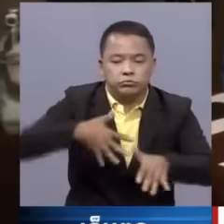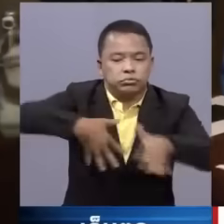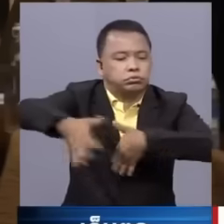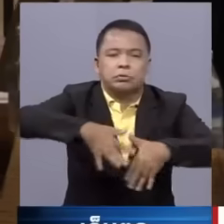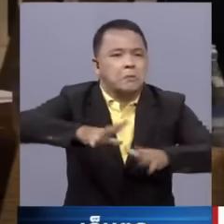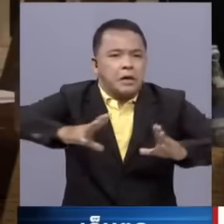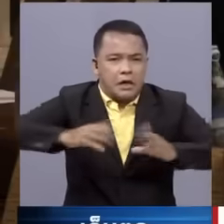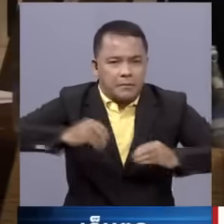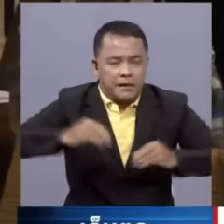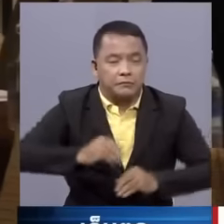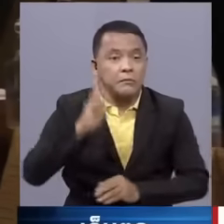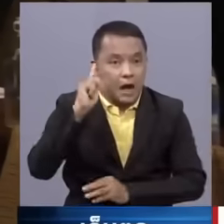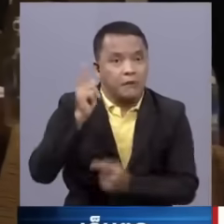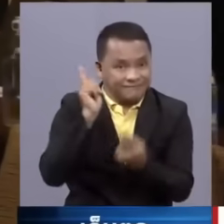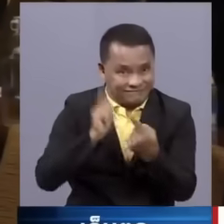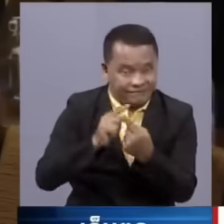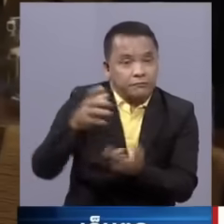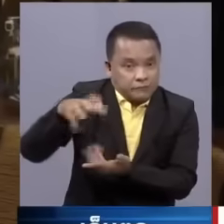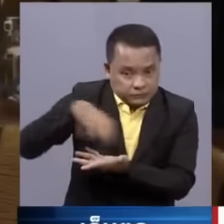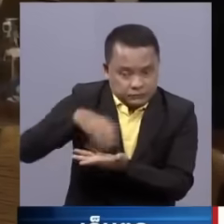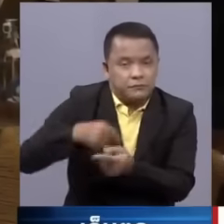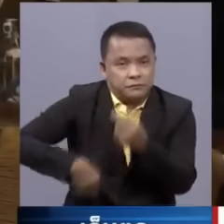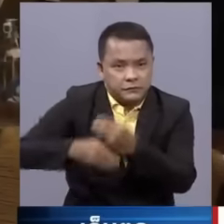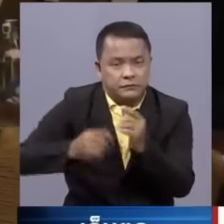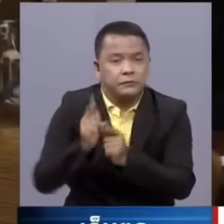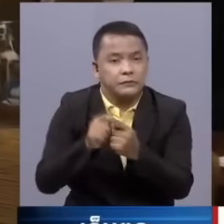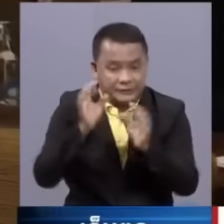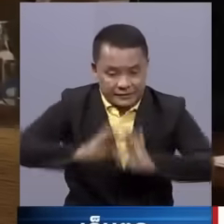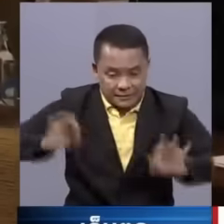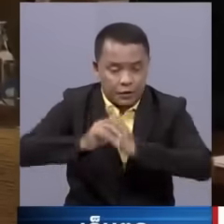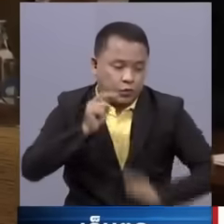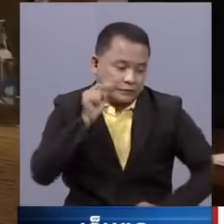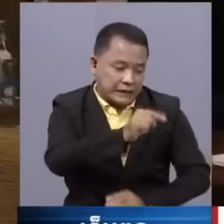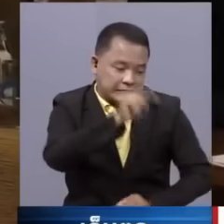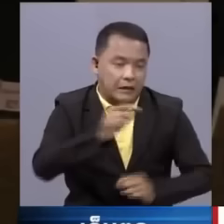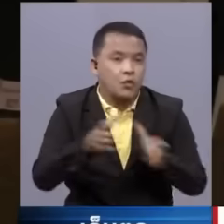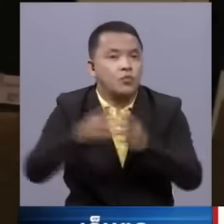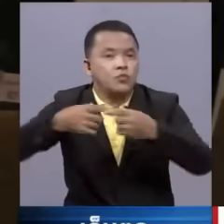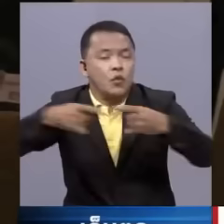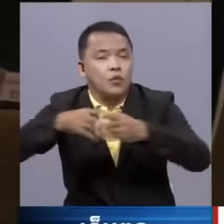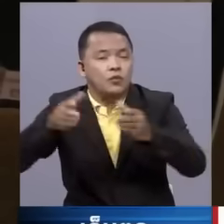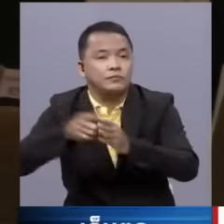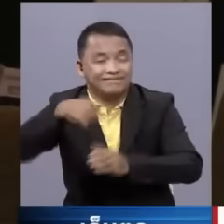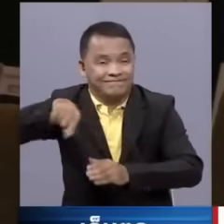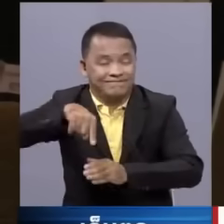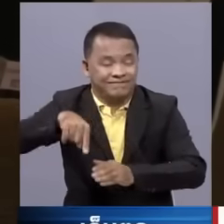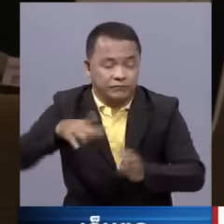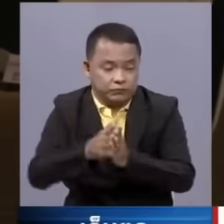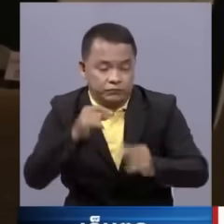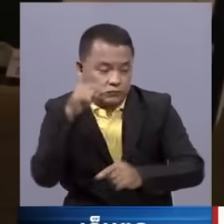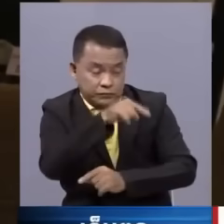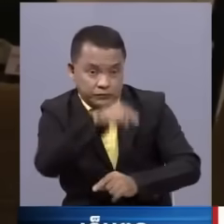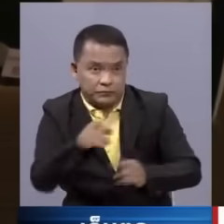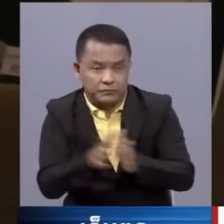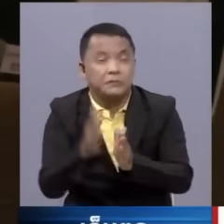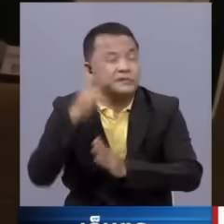คราวนี้เรามีข้อมูลอีกด้านนึงฮะเป็นข้อมูลของคีย์แมนซึ่งอยู่ขั้วตรงข้ามกับขั้วเสียต่อนะโคตรเสียต่อ